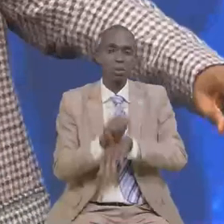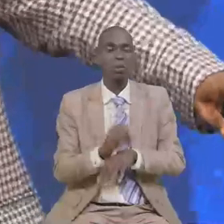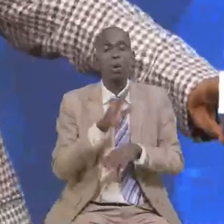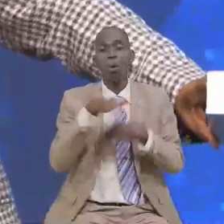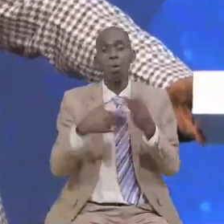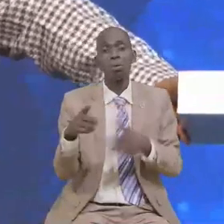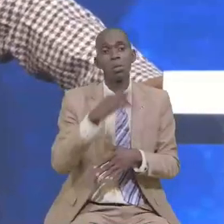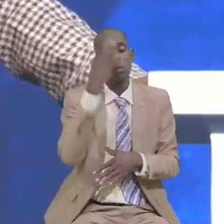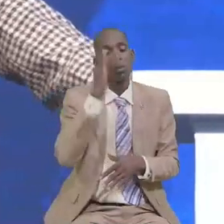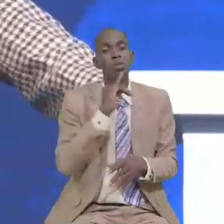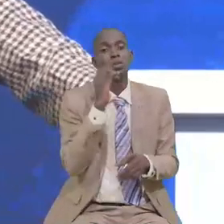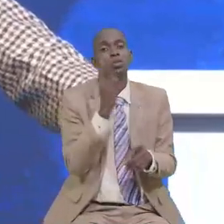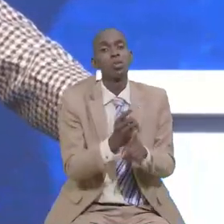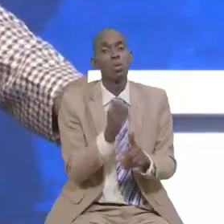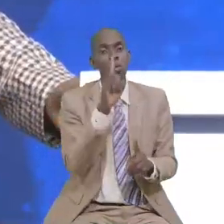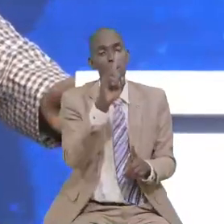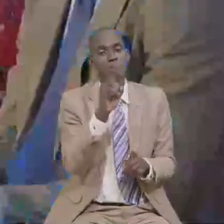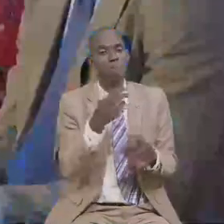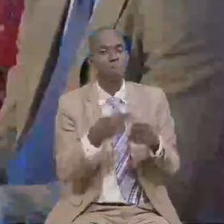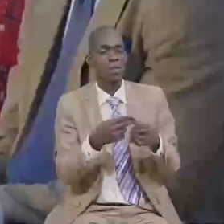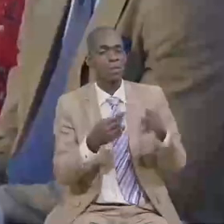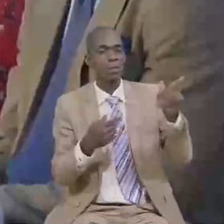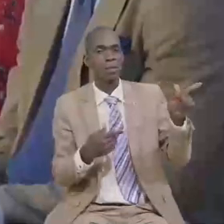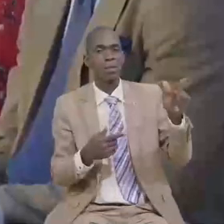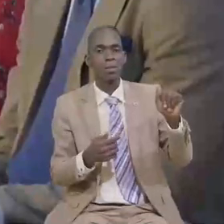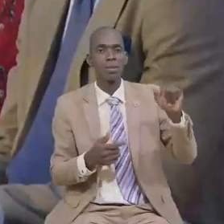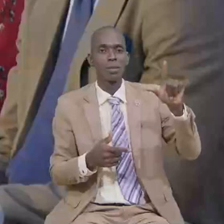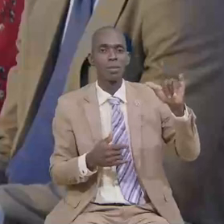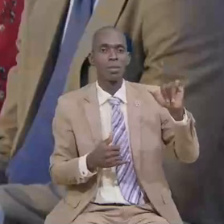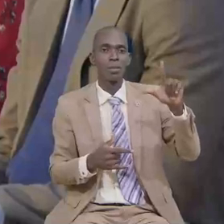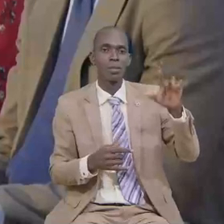et le nom de leur ville. Tout ce qu'ils savaient, c'est la Galilée.